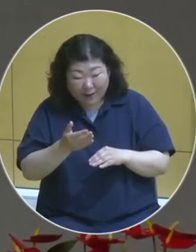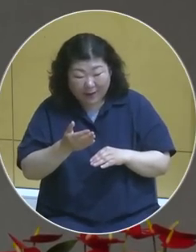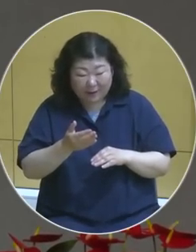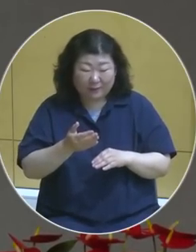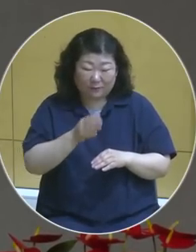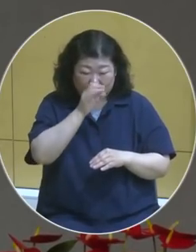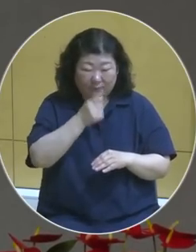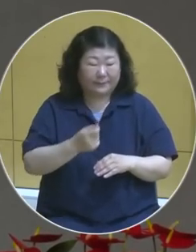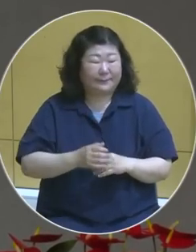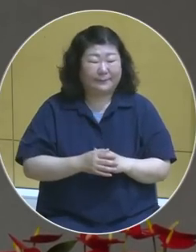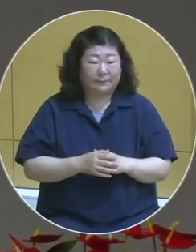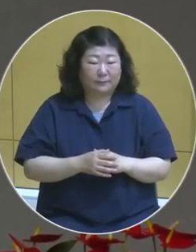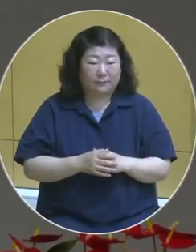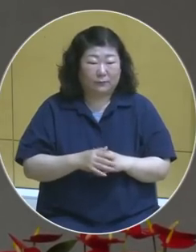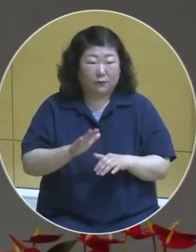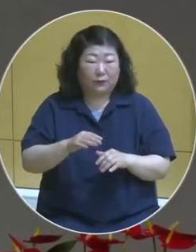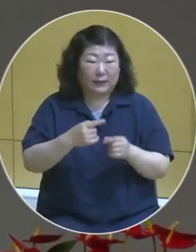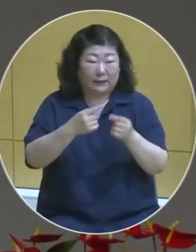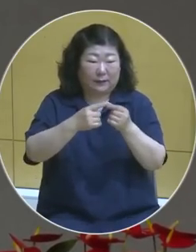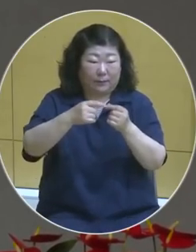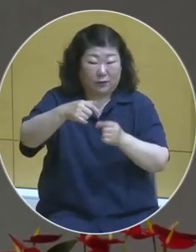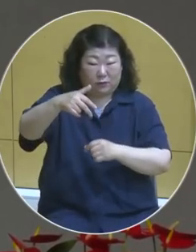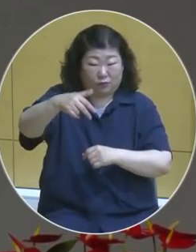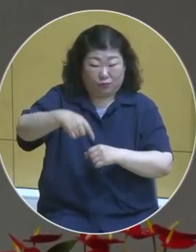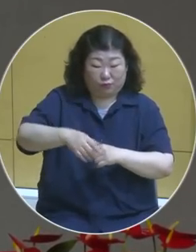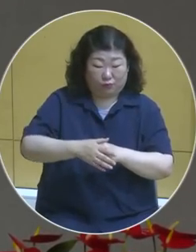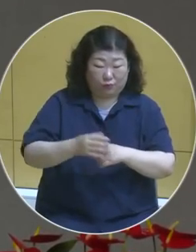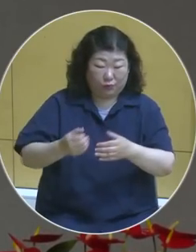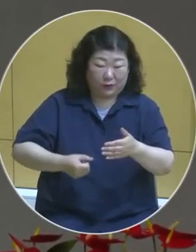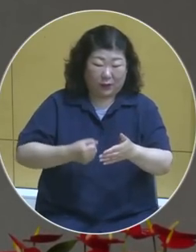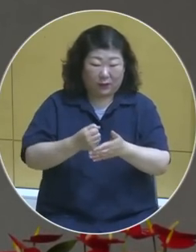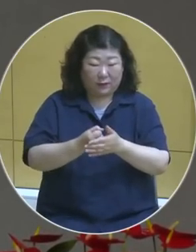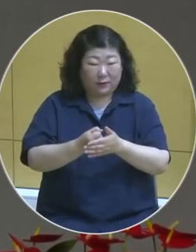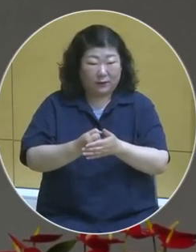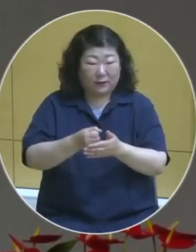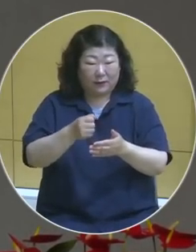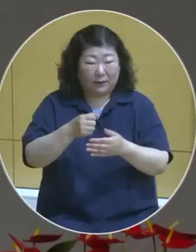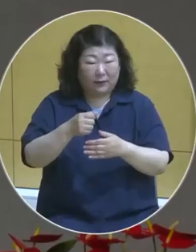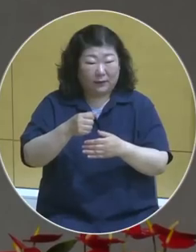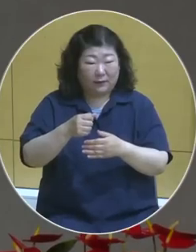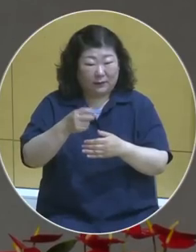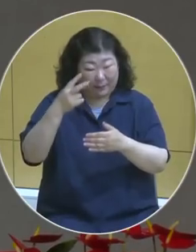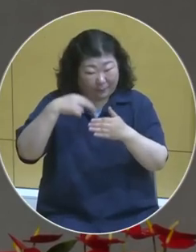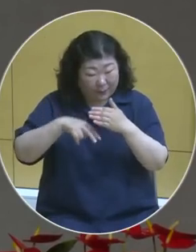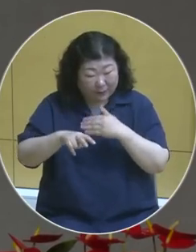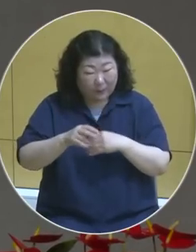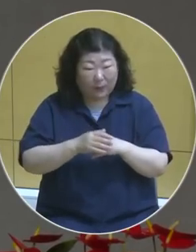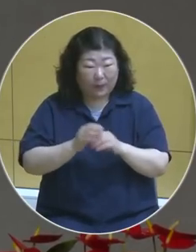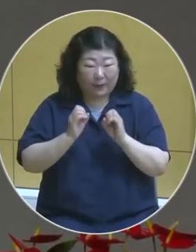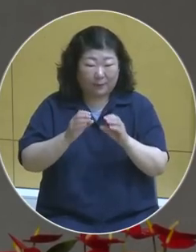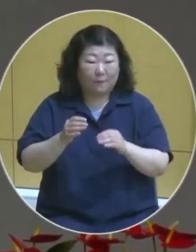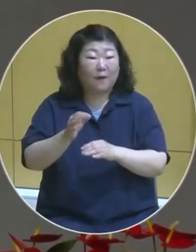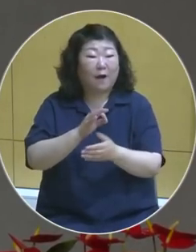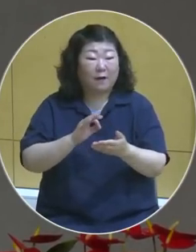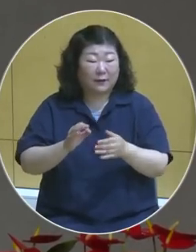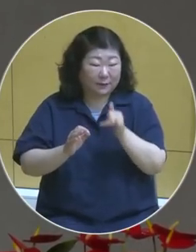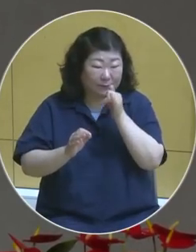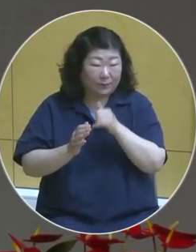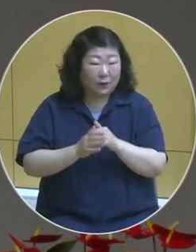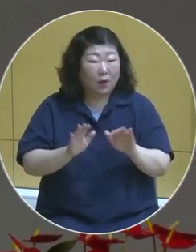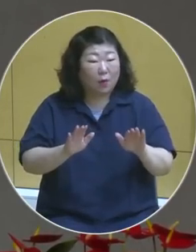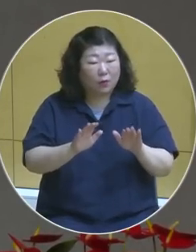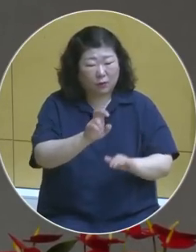좋겠습니다. 오늘은 첫째 주일로 작정하신 비전헌금과 성경을 드린데 오늘이 맥주감사